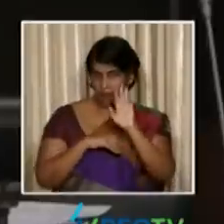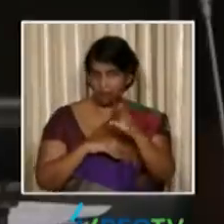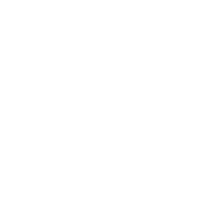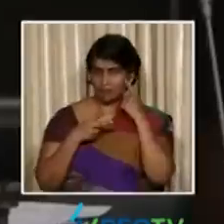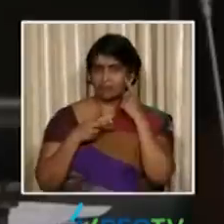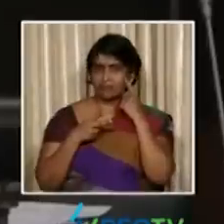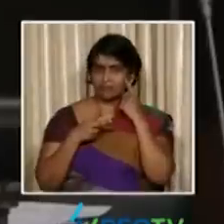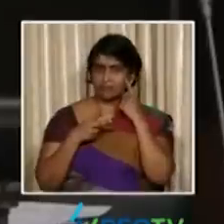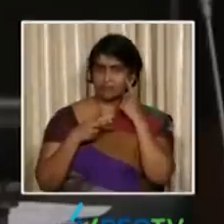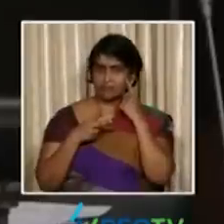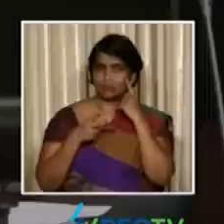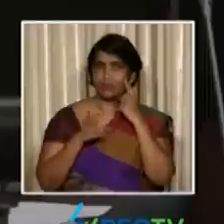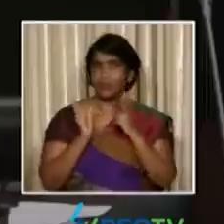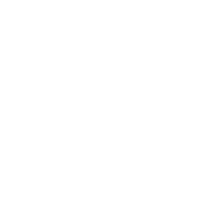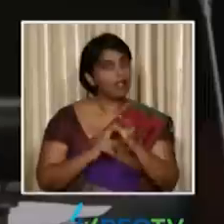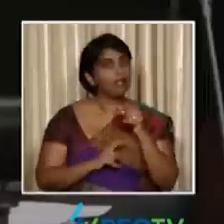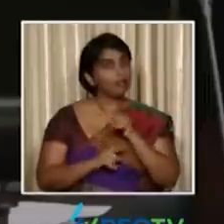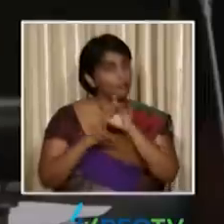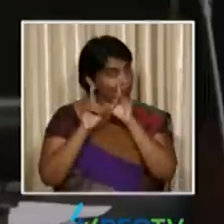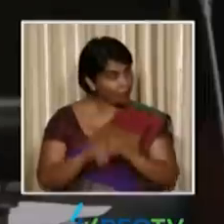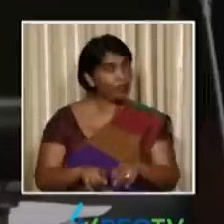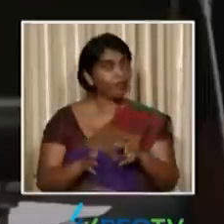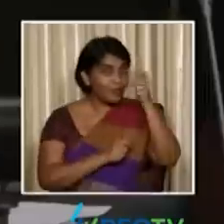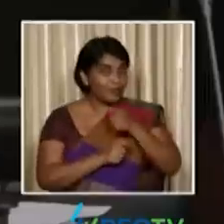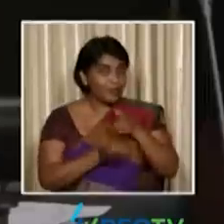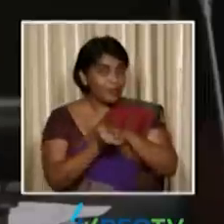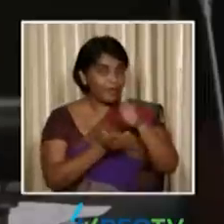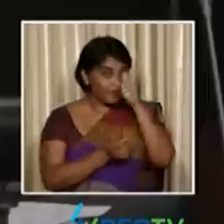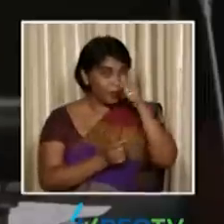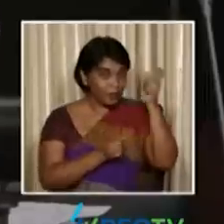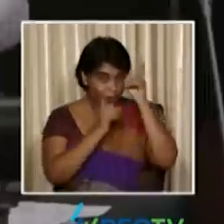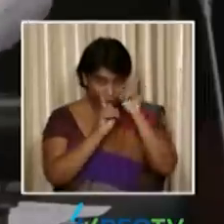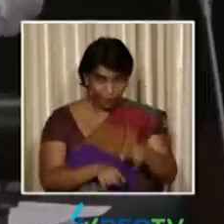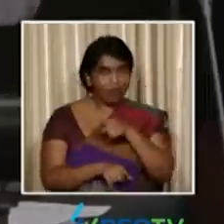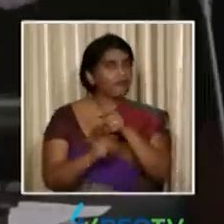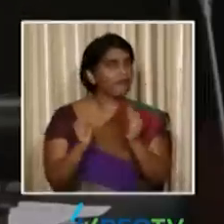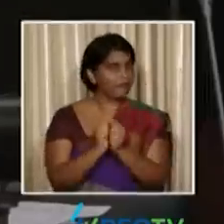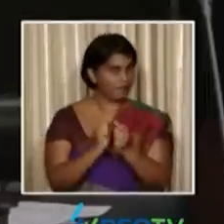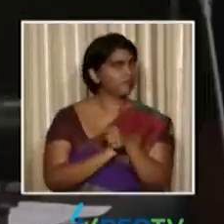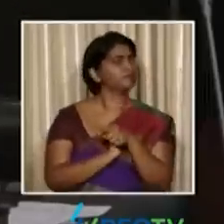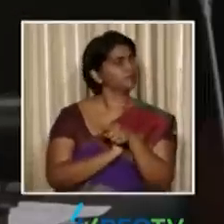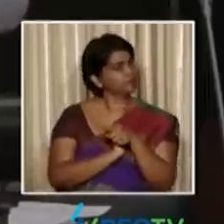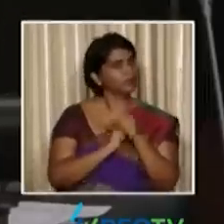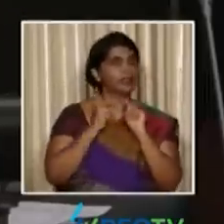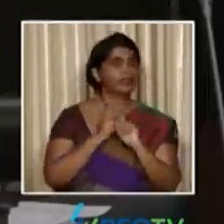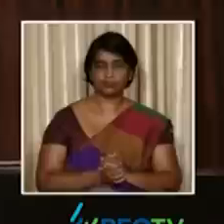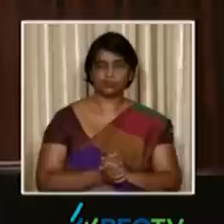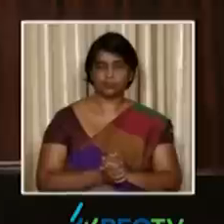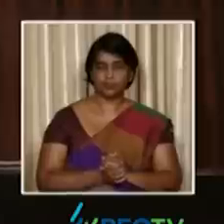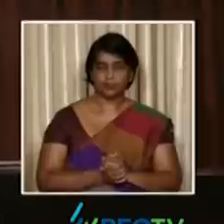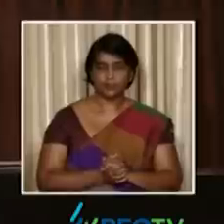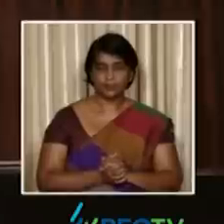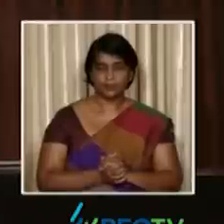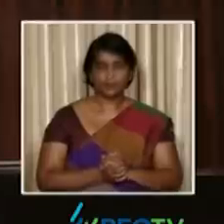පැත්තකින් මතුවෙනවා විජේදාසනායක පක්ෂ මහත්මයාත් පොලේ පොකට් ගහන පොකට්කාරයාගේ චරිතය රඟපානවද කියලා දෙවෙනි සැකේ මට මතුවෙනවා